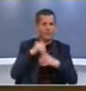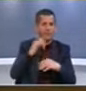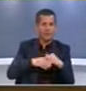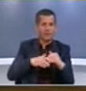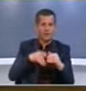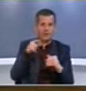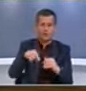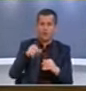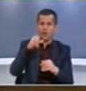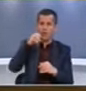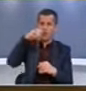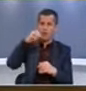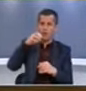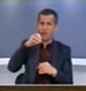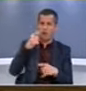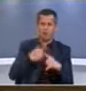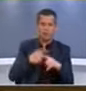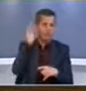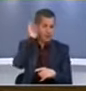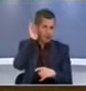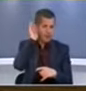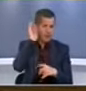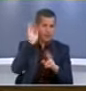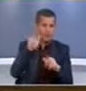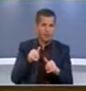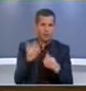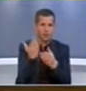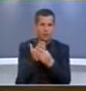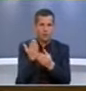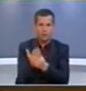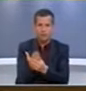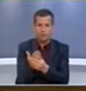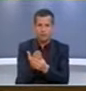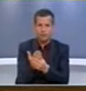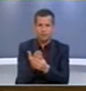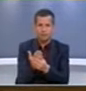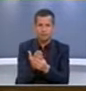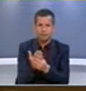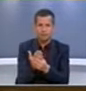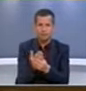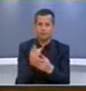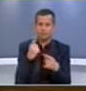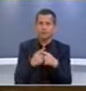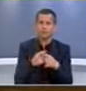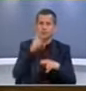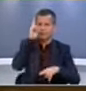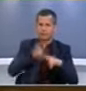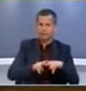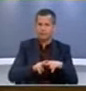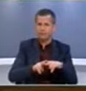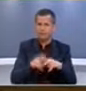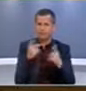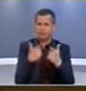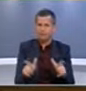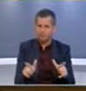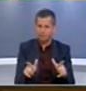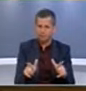lumbar Dean nga ministri pis me dokument pk mimor lej uj dhe